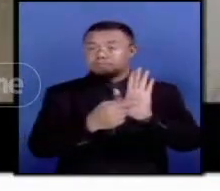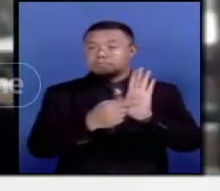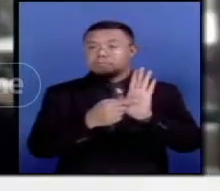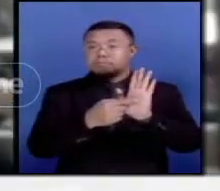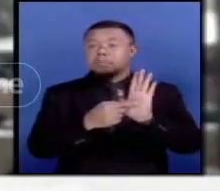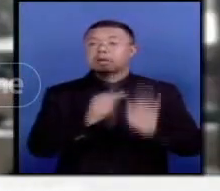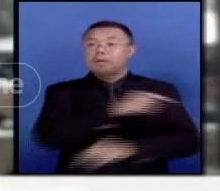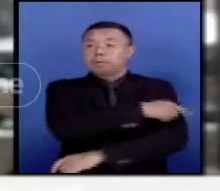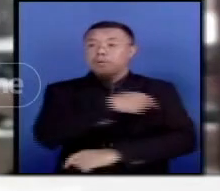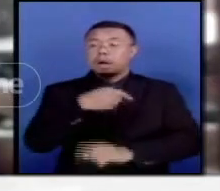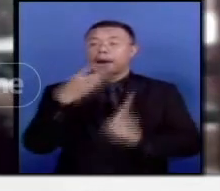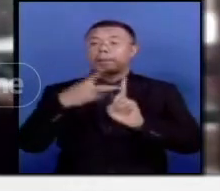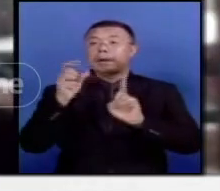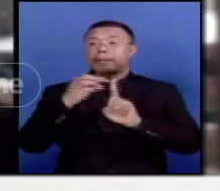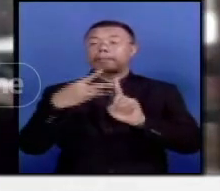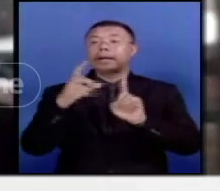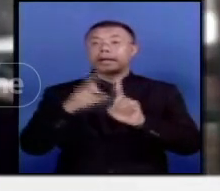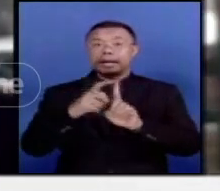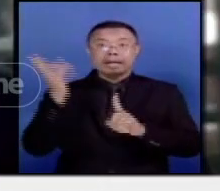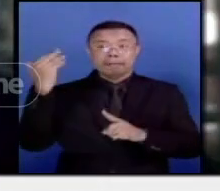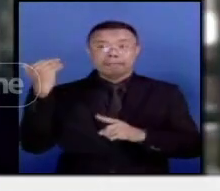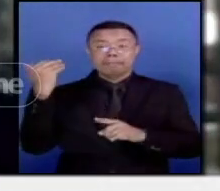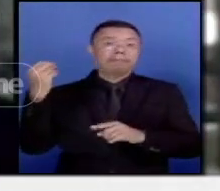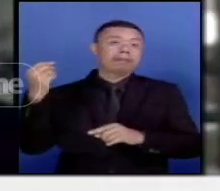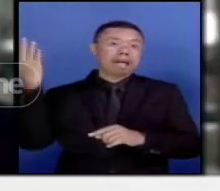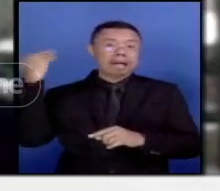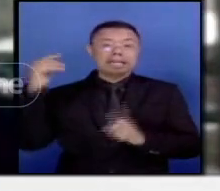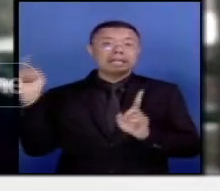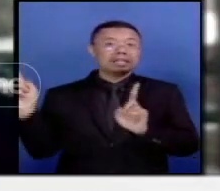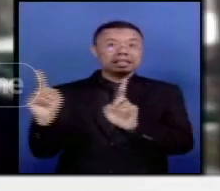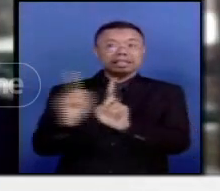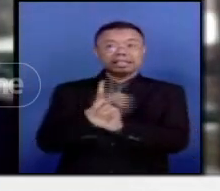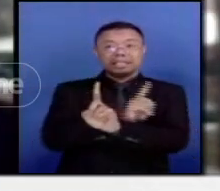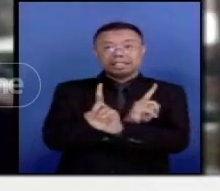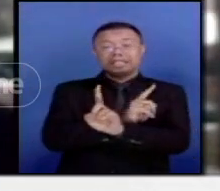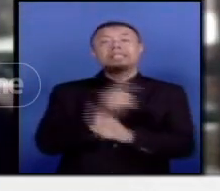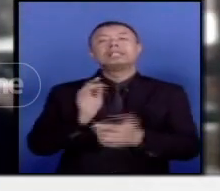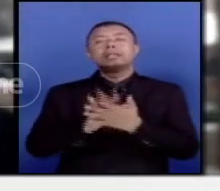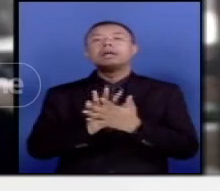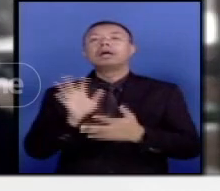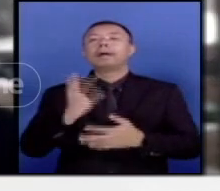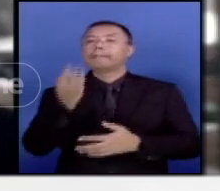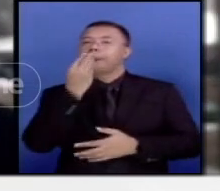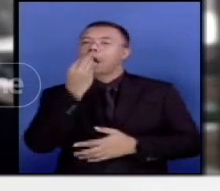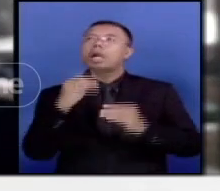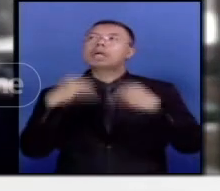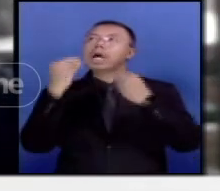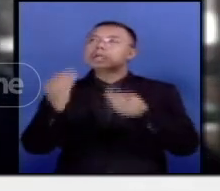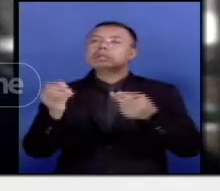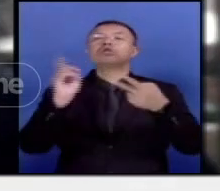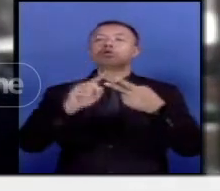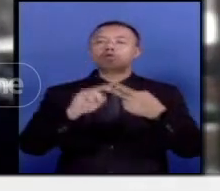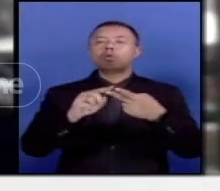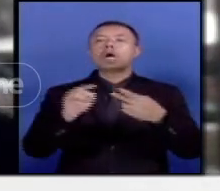petugas BPBD melintas di mana dia juga selain bukan selain logistik namun mereka juga